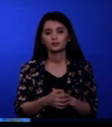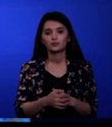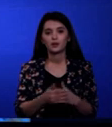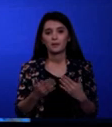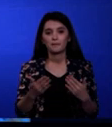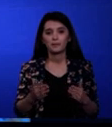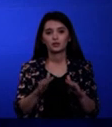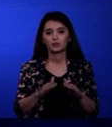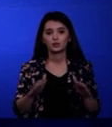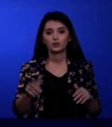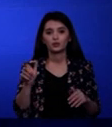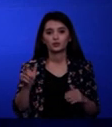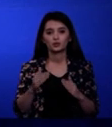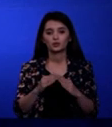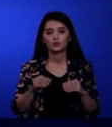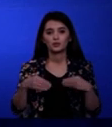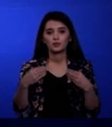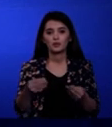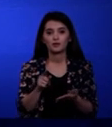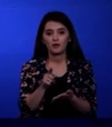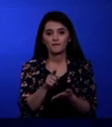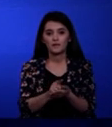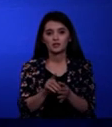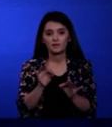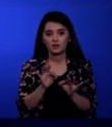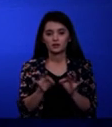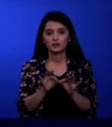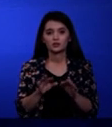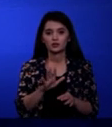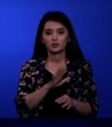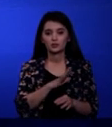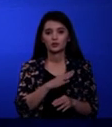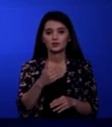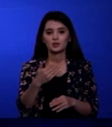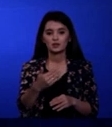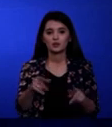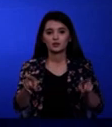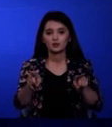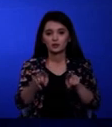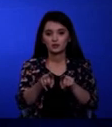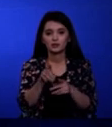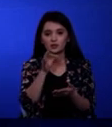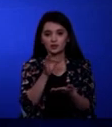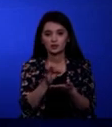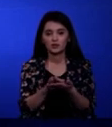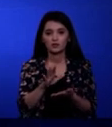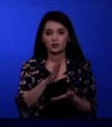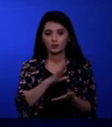Mana aziz o'quvchilar, uyga berilgan vazifani tekshirib oldingizmi? Sizda ham xuddi shunday natijalar hosil